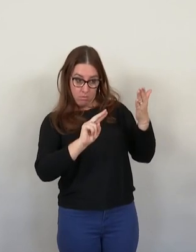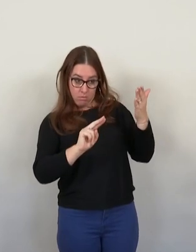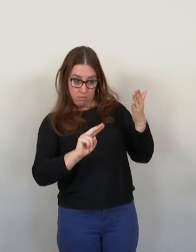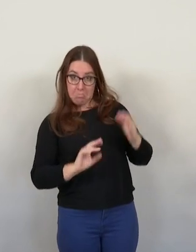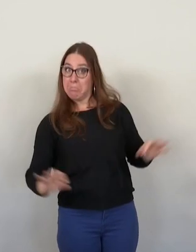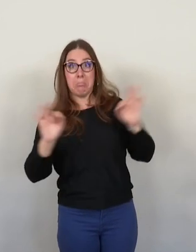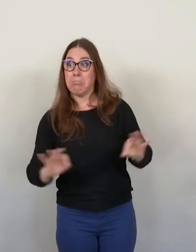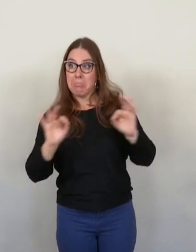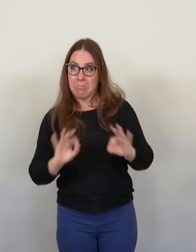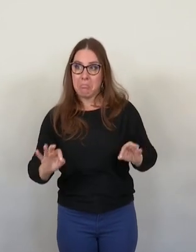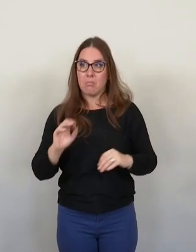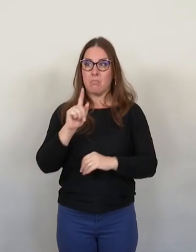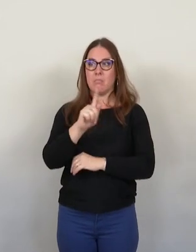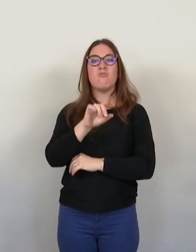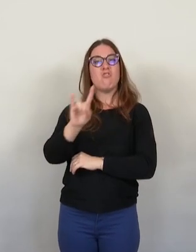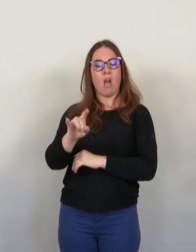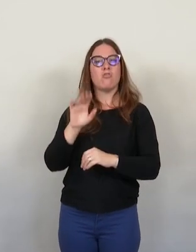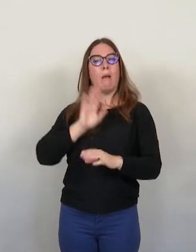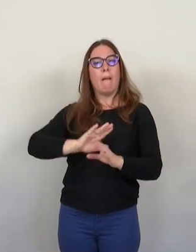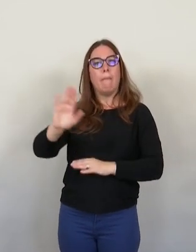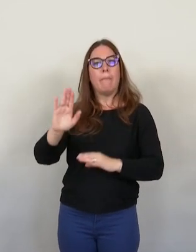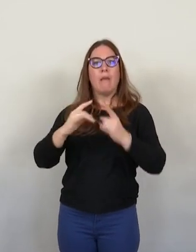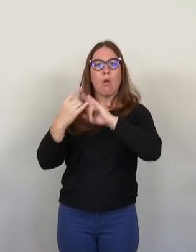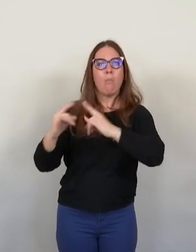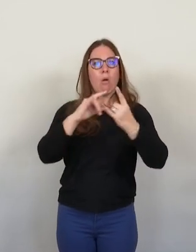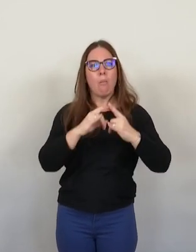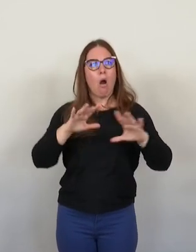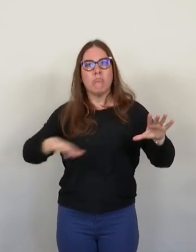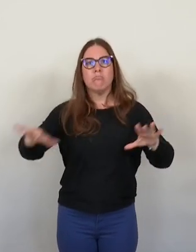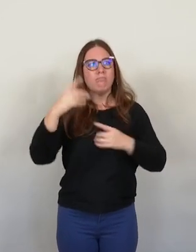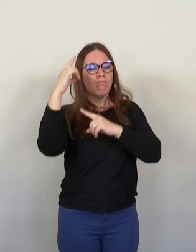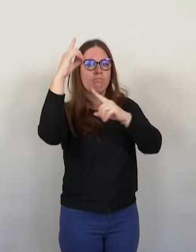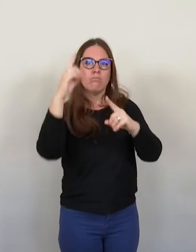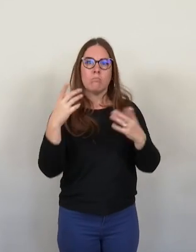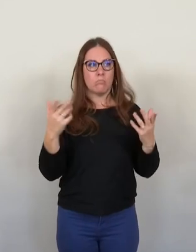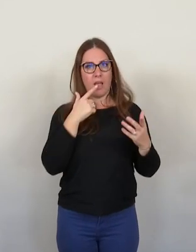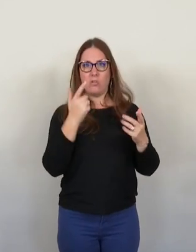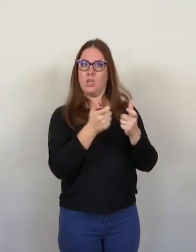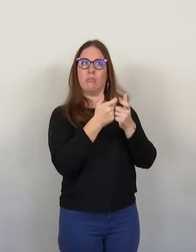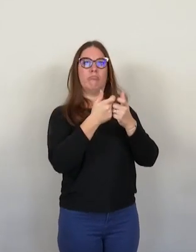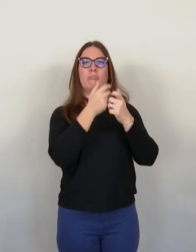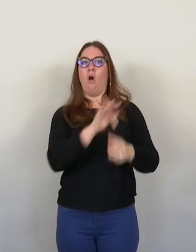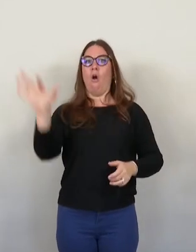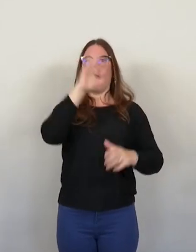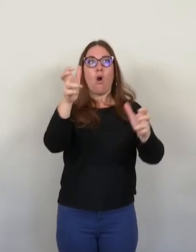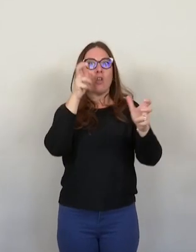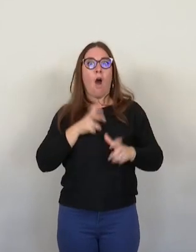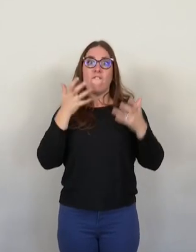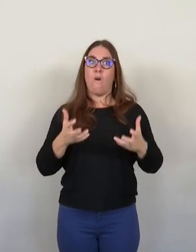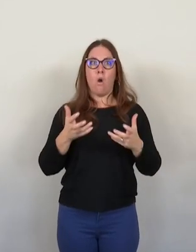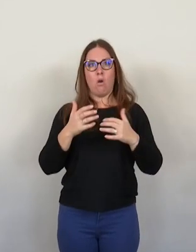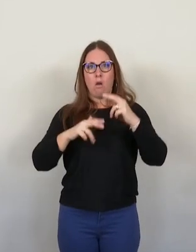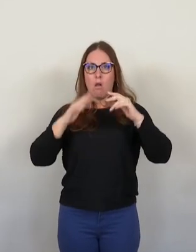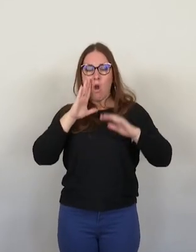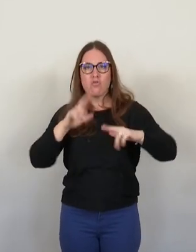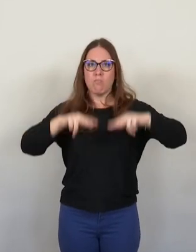après avoir campé devant la préfecture pour interpellerer l'État sur la crise du logement vendre un outil envié au niveau national pour produire du logement de qualité et pour